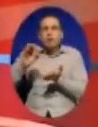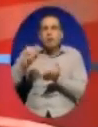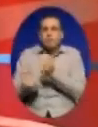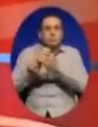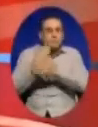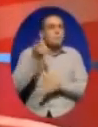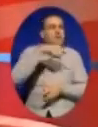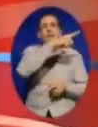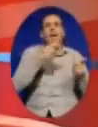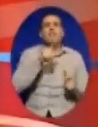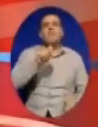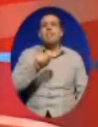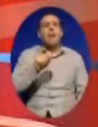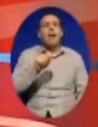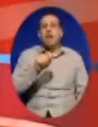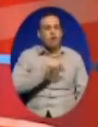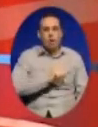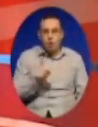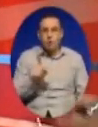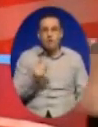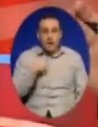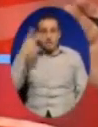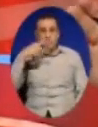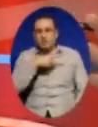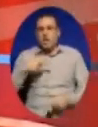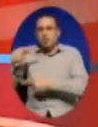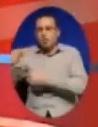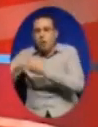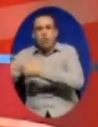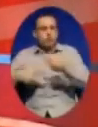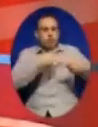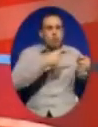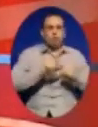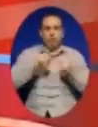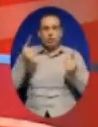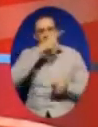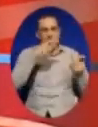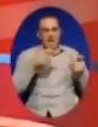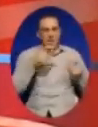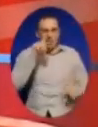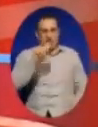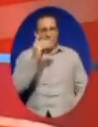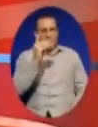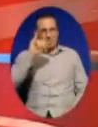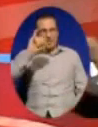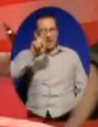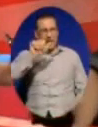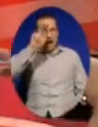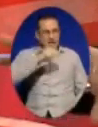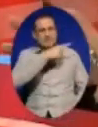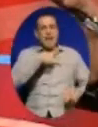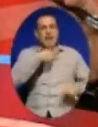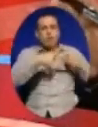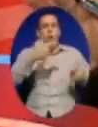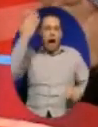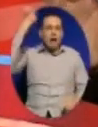ותדירן לא. ואני מבין שהתשובה, קודם כל, מדובר בדורות שונים. זה לא, תדירן זה דור, הדור הקדמון, בואו נקרא